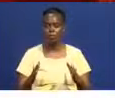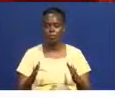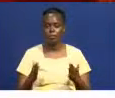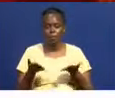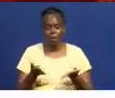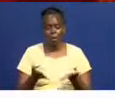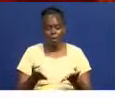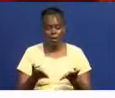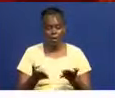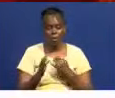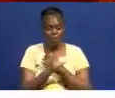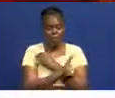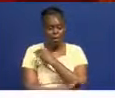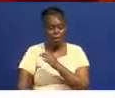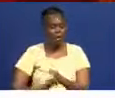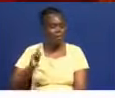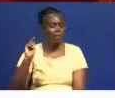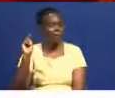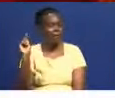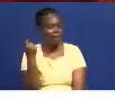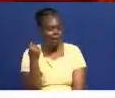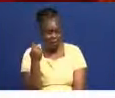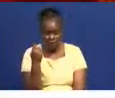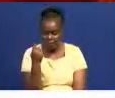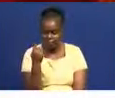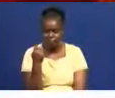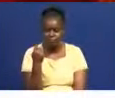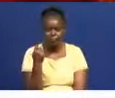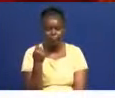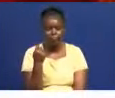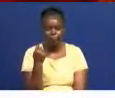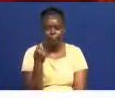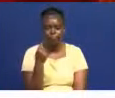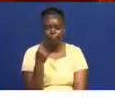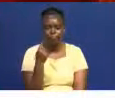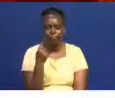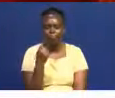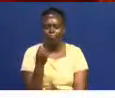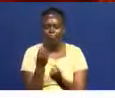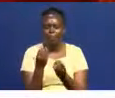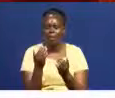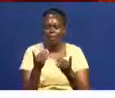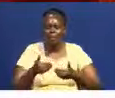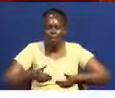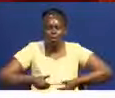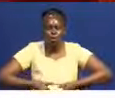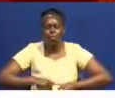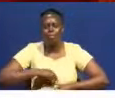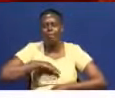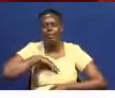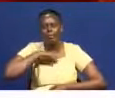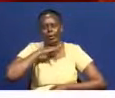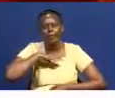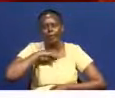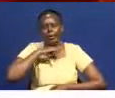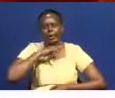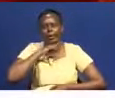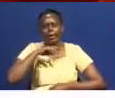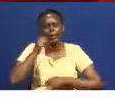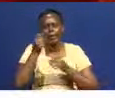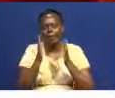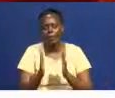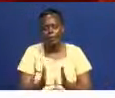hivi sasa Kenya imeweza kupoteza maisha ya watoto wa Kenya